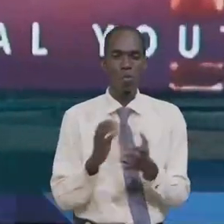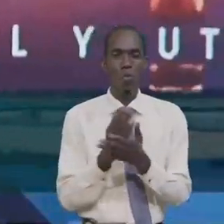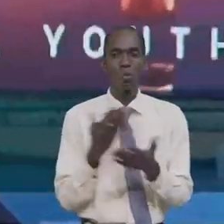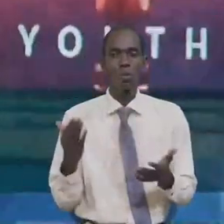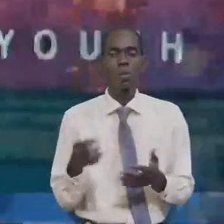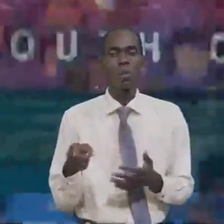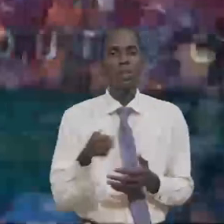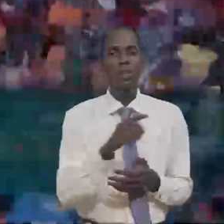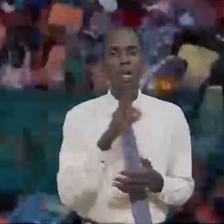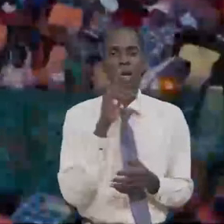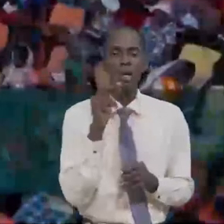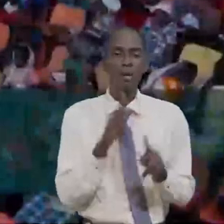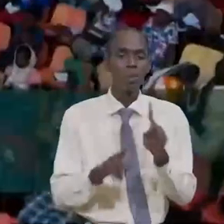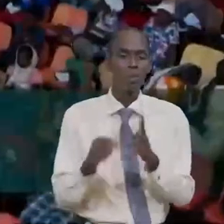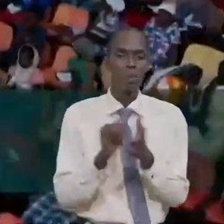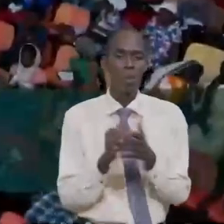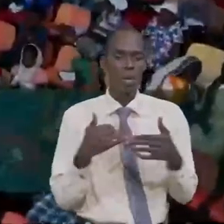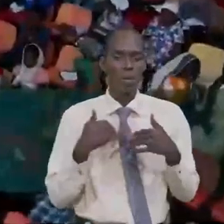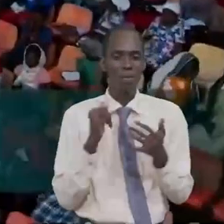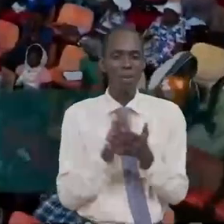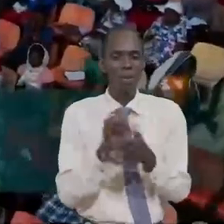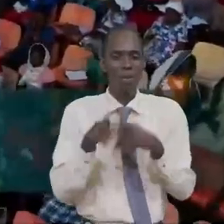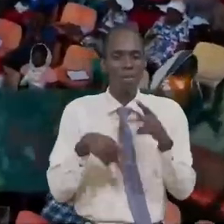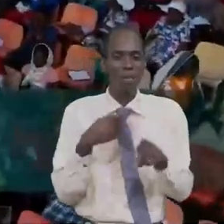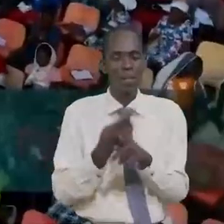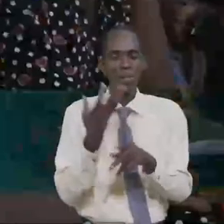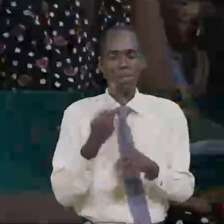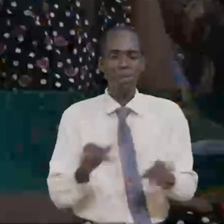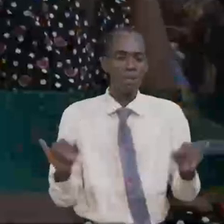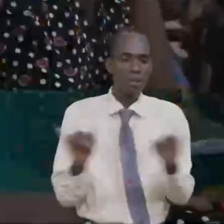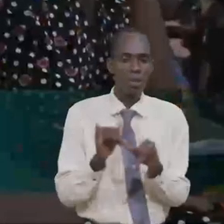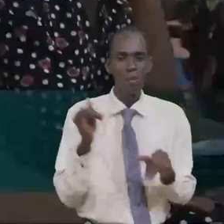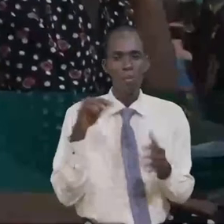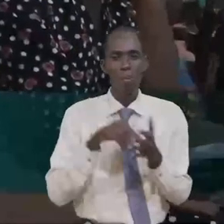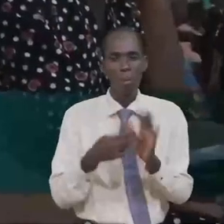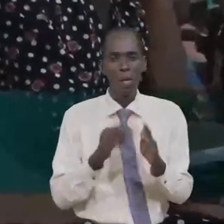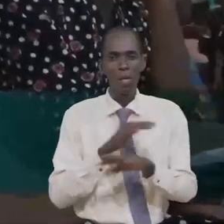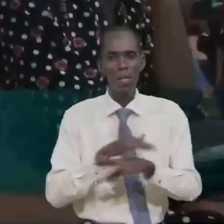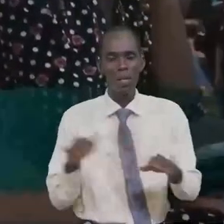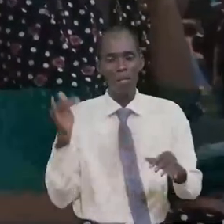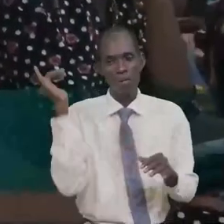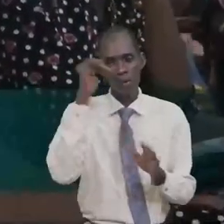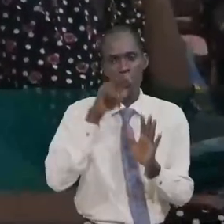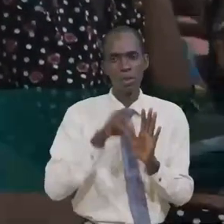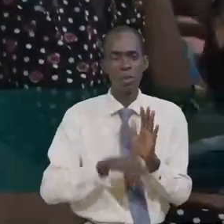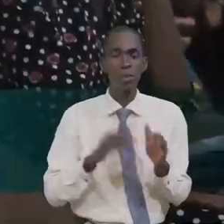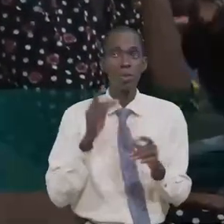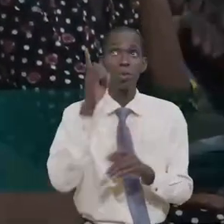ceux qui ont cette folie insensée Dieu va balayer de ta vie au nom de Jésus